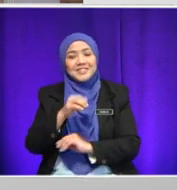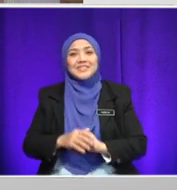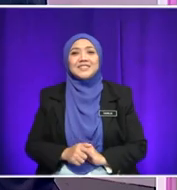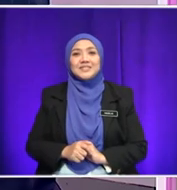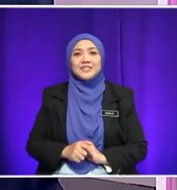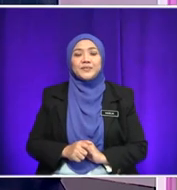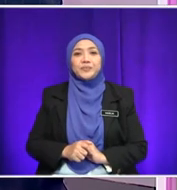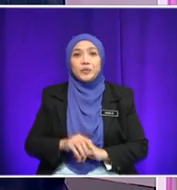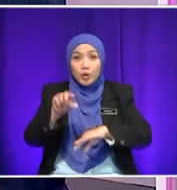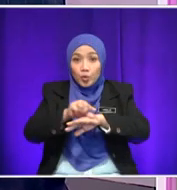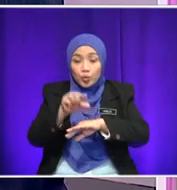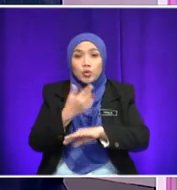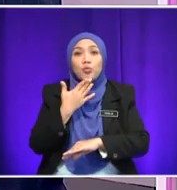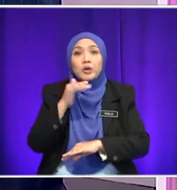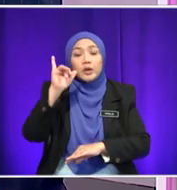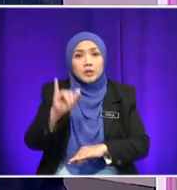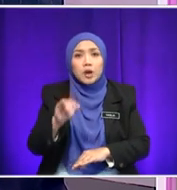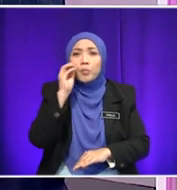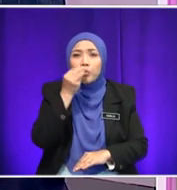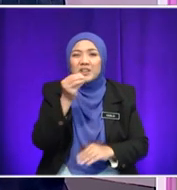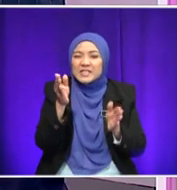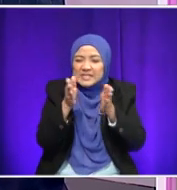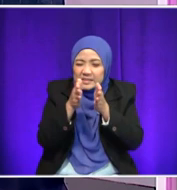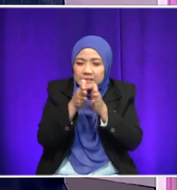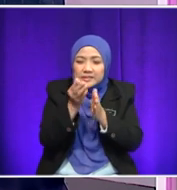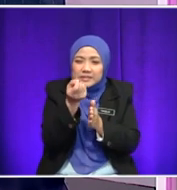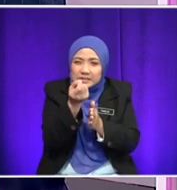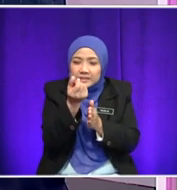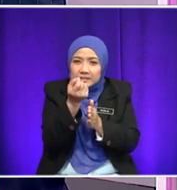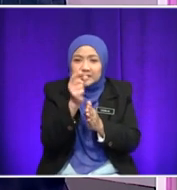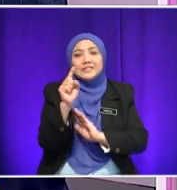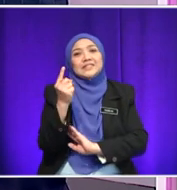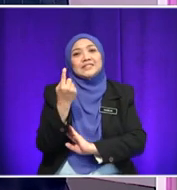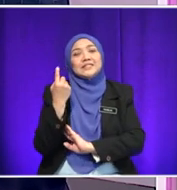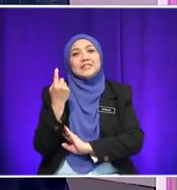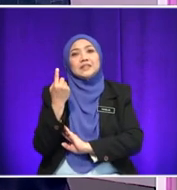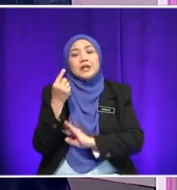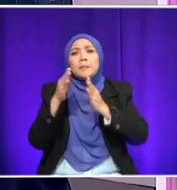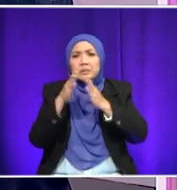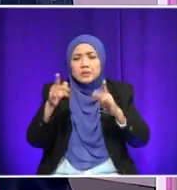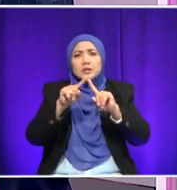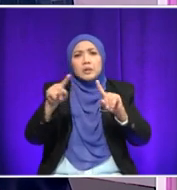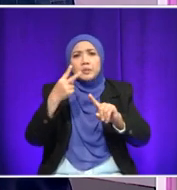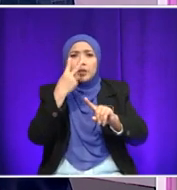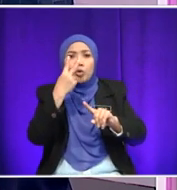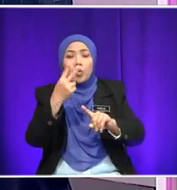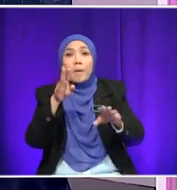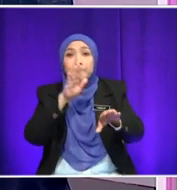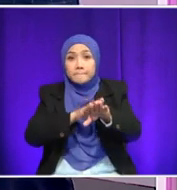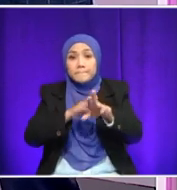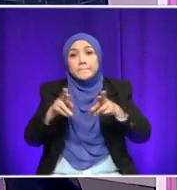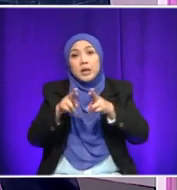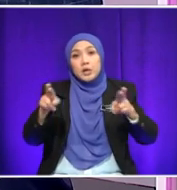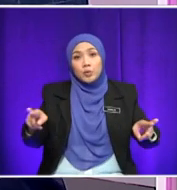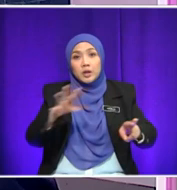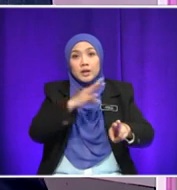warna atau bunga yang kecil saja besar boleh melihat kepada ruang yang kita mau hias yang menjadi